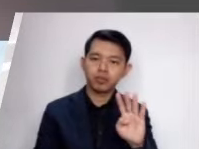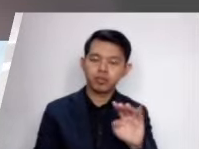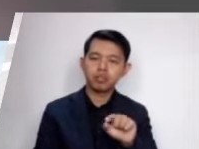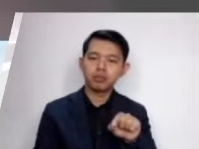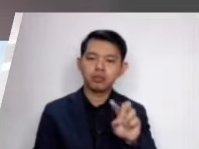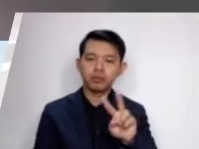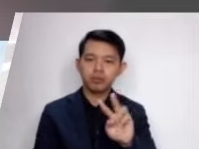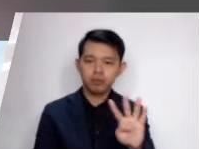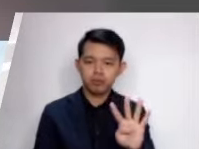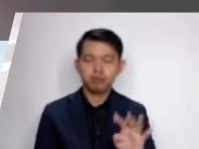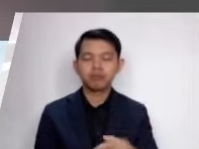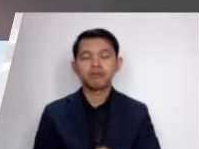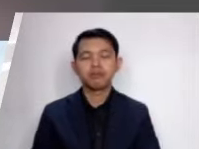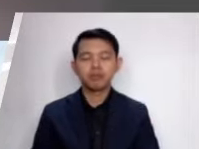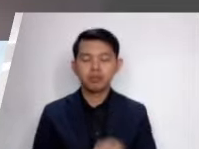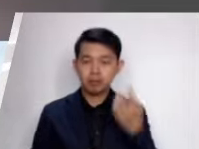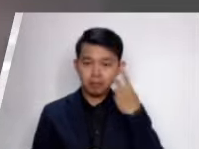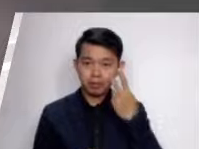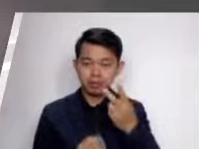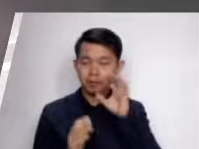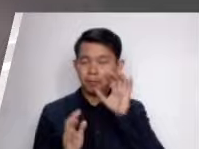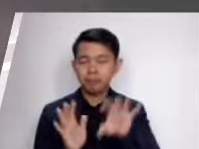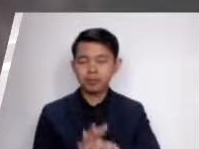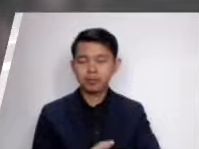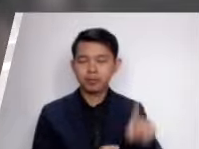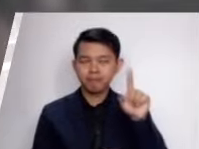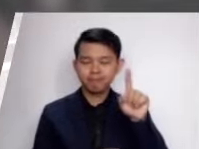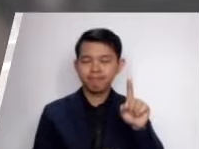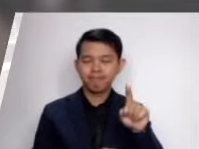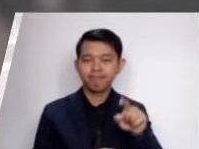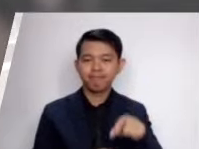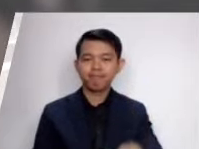ni Stel habang nagre-record with hashtags